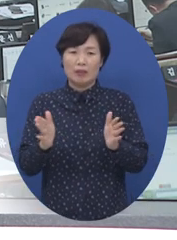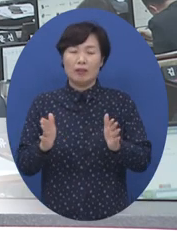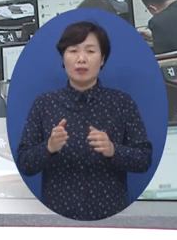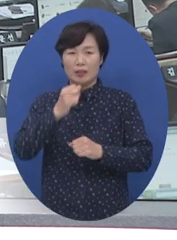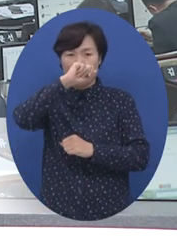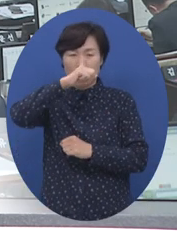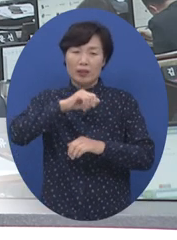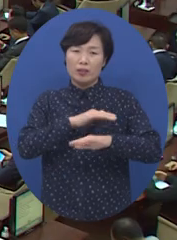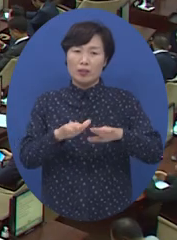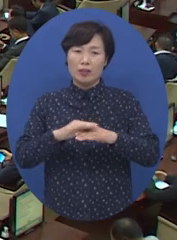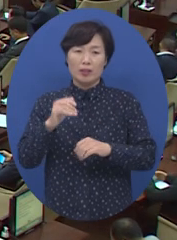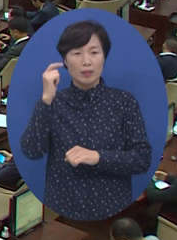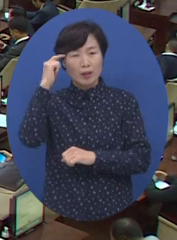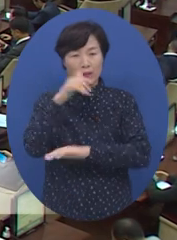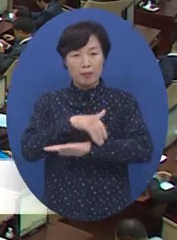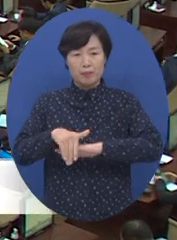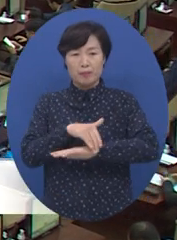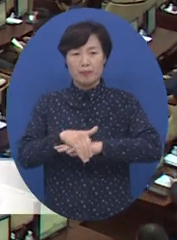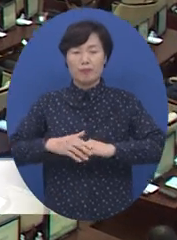예정입니다.